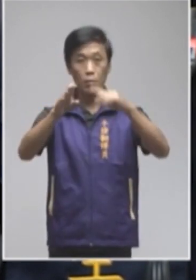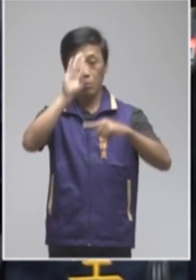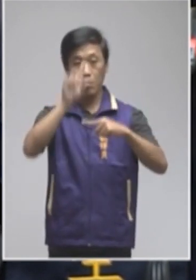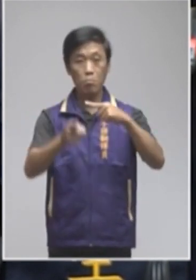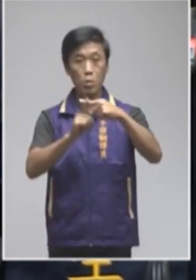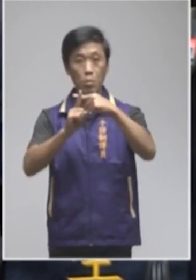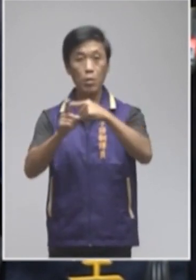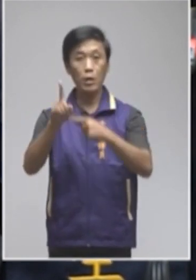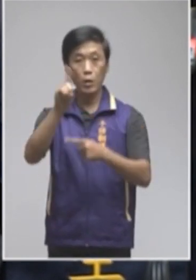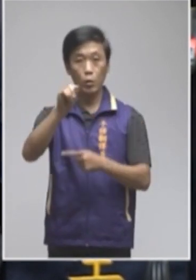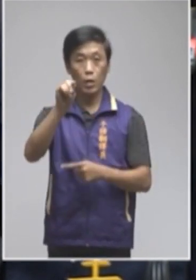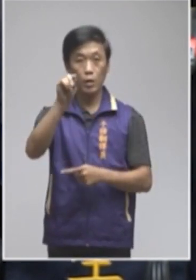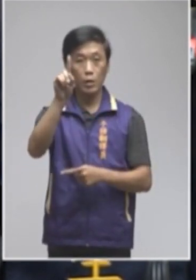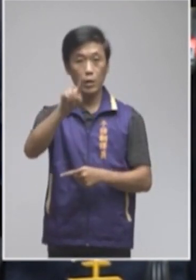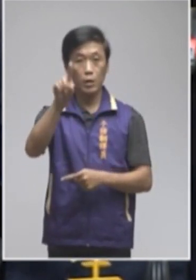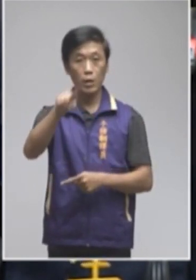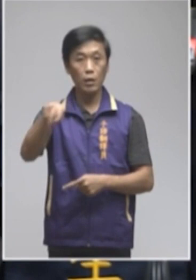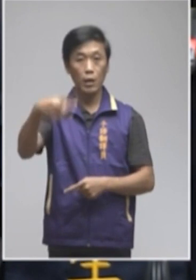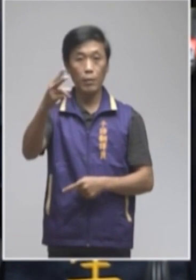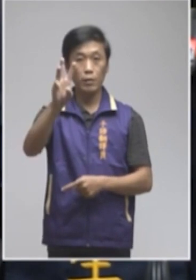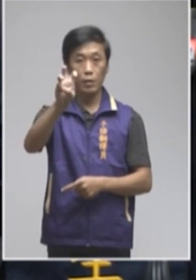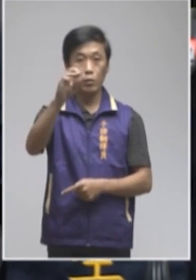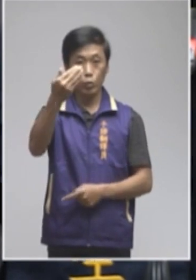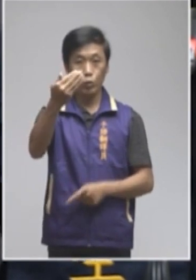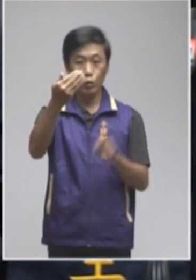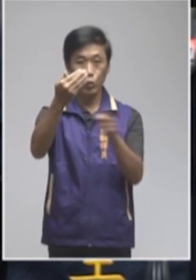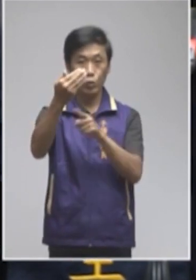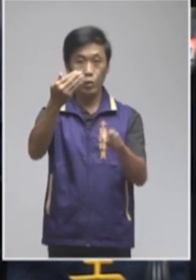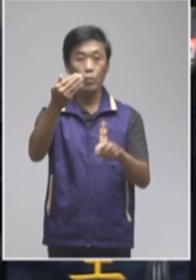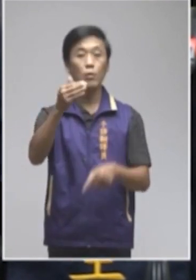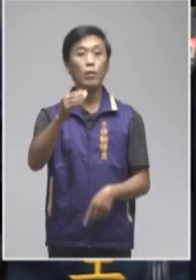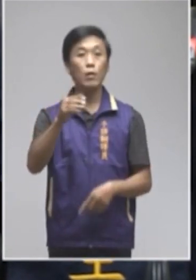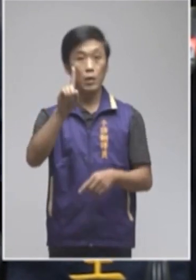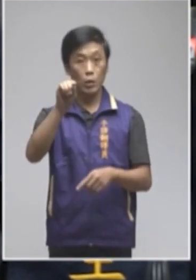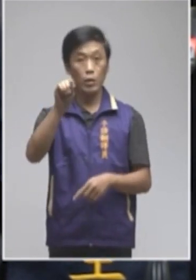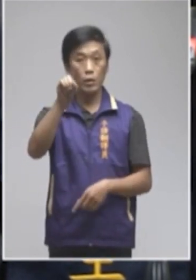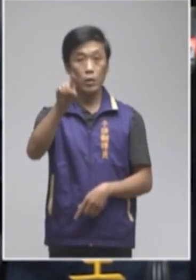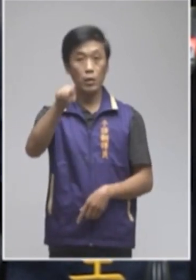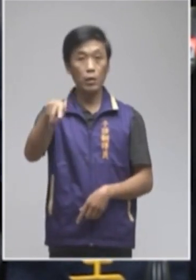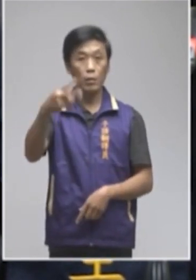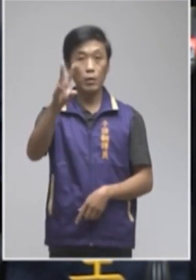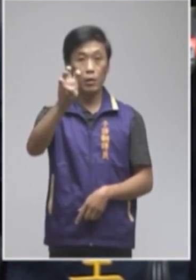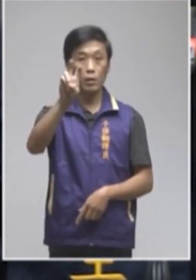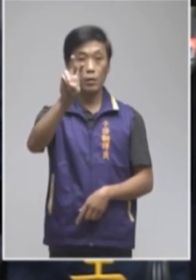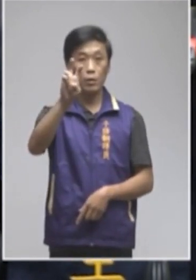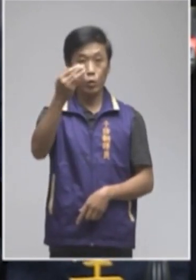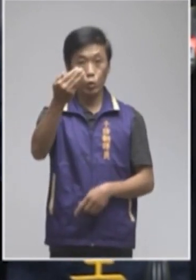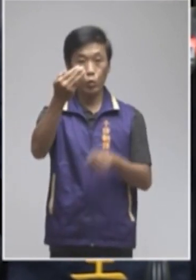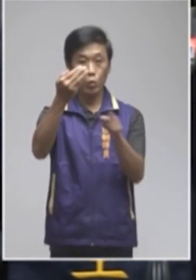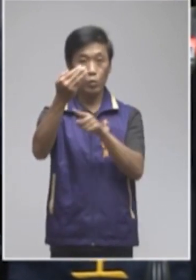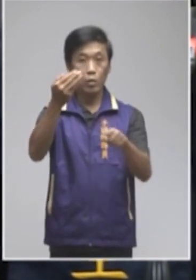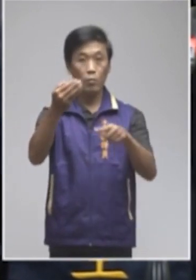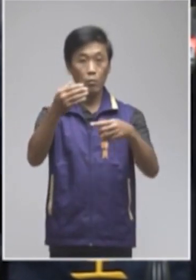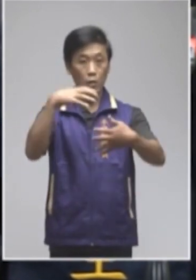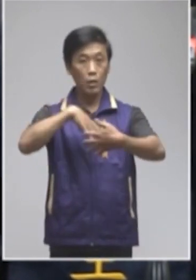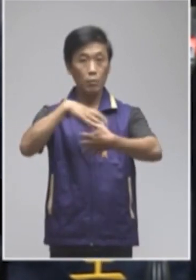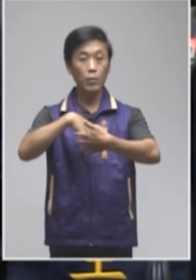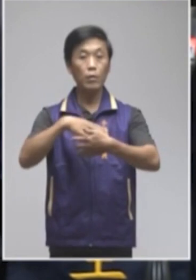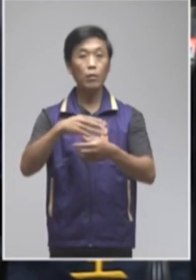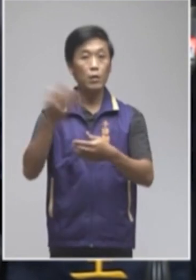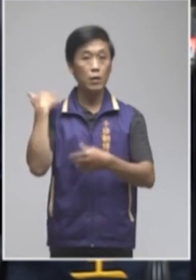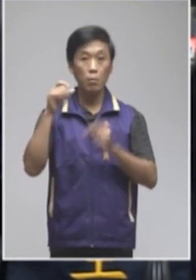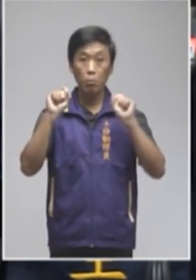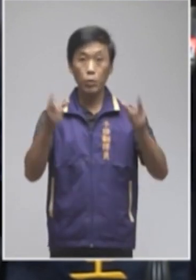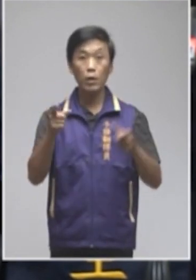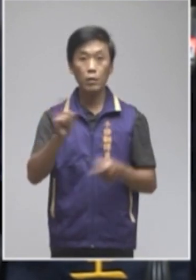诊了11239例本土个案。那这11239例个案里面，不同于过